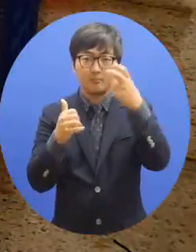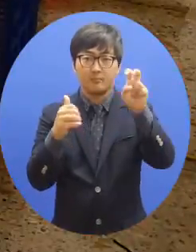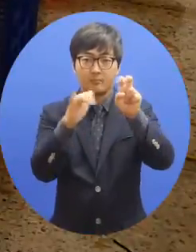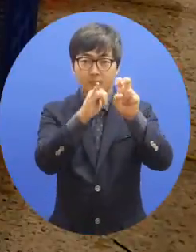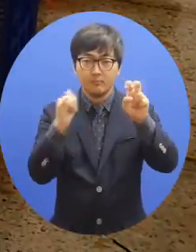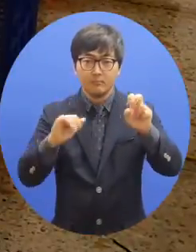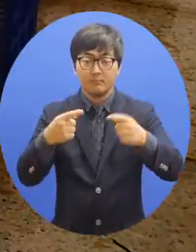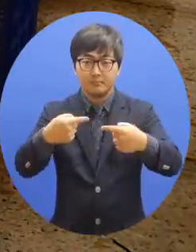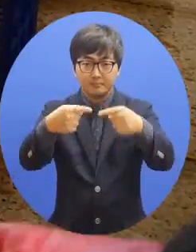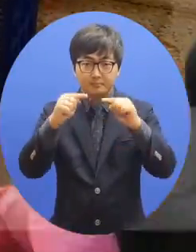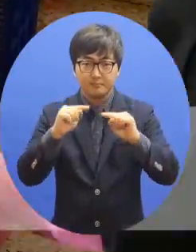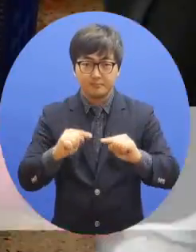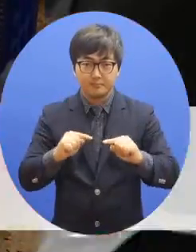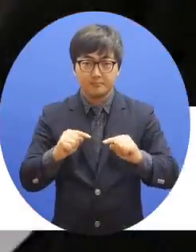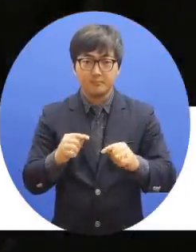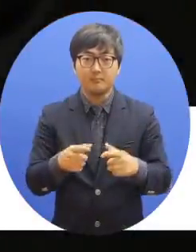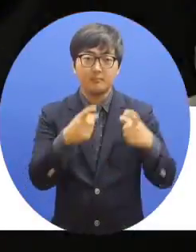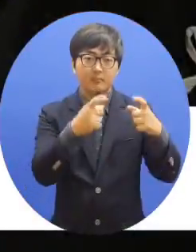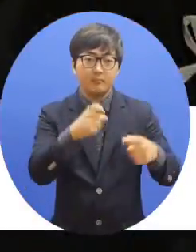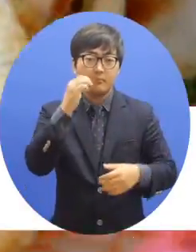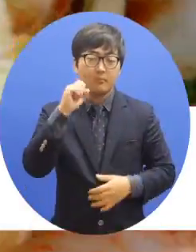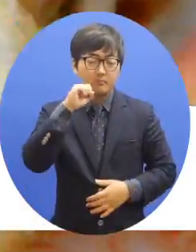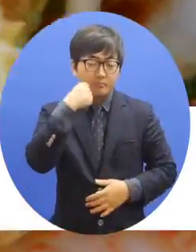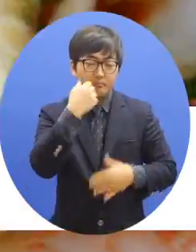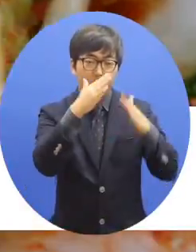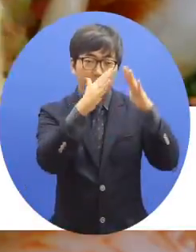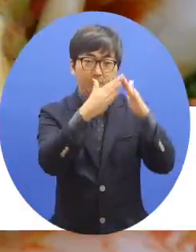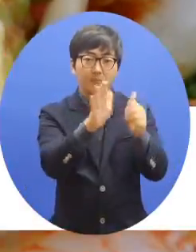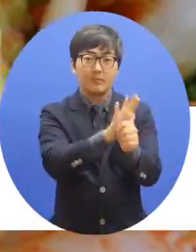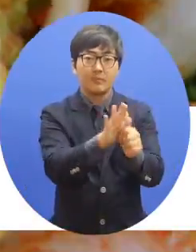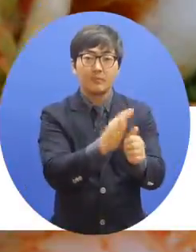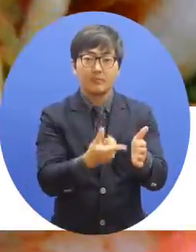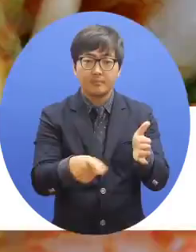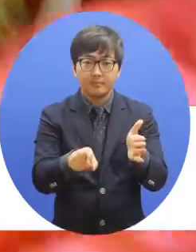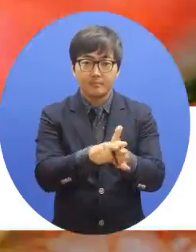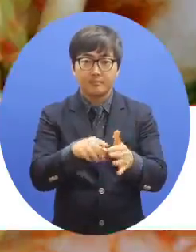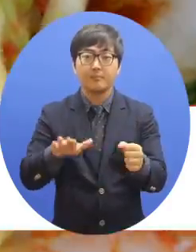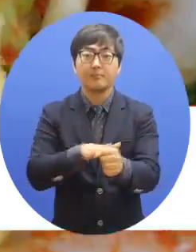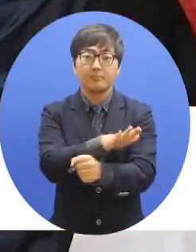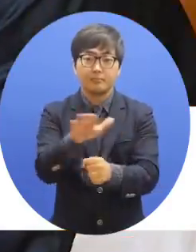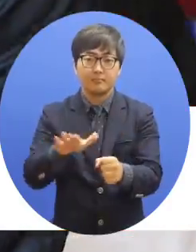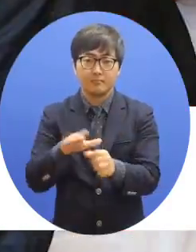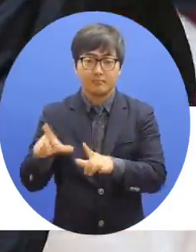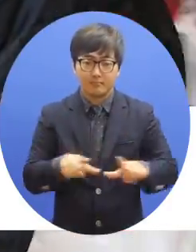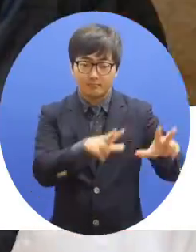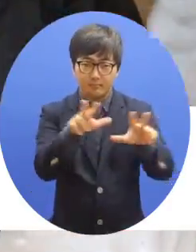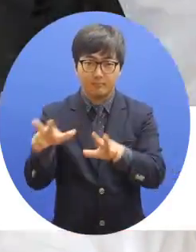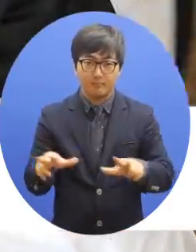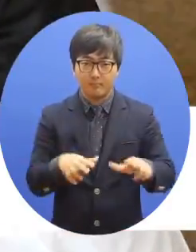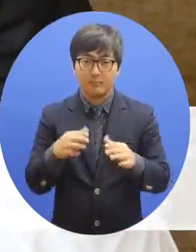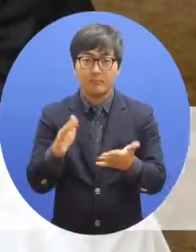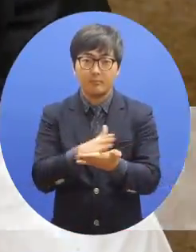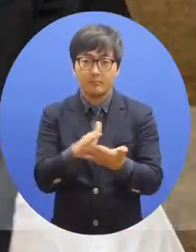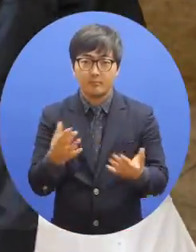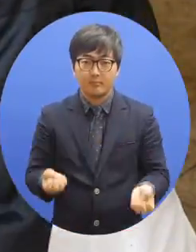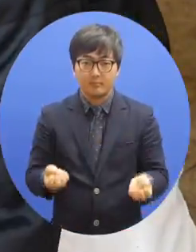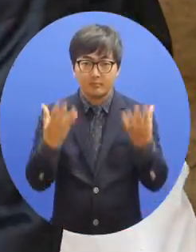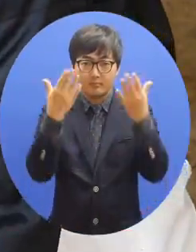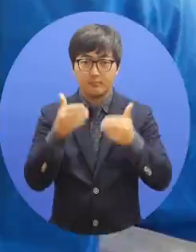함께 참석한 가운데 지역의 어려운 이웃들을 돕기 위한 사랑의 김장 나눔 행사를